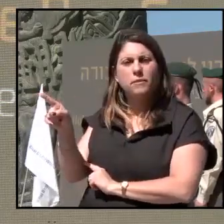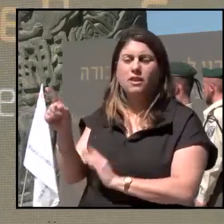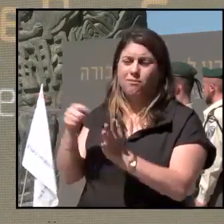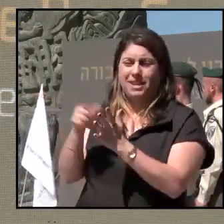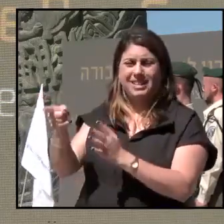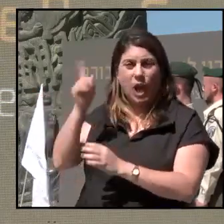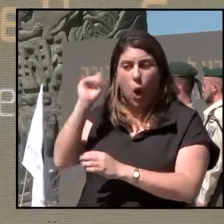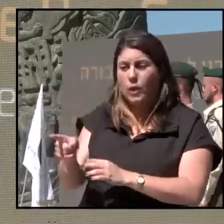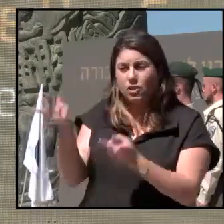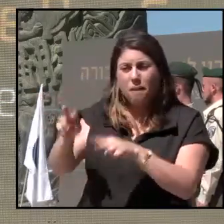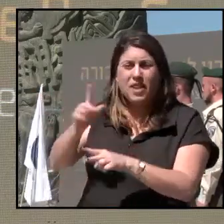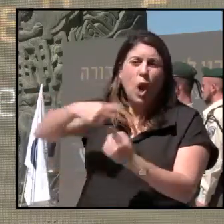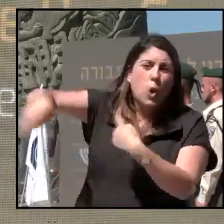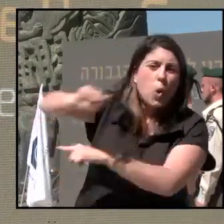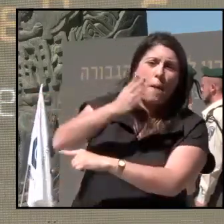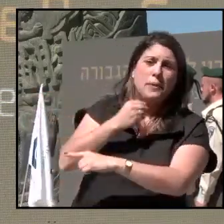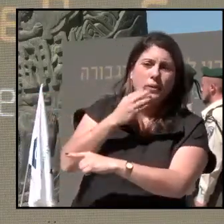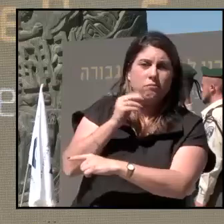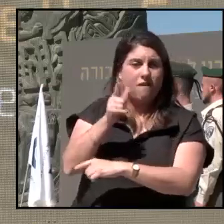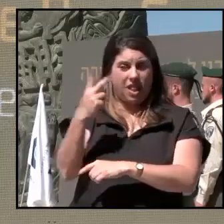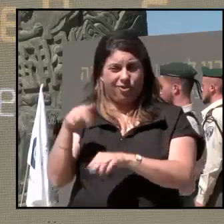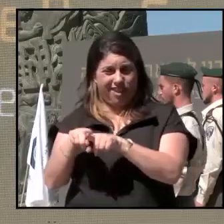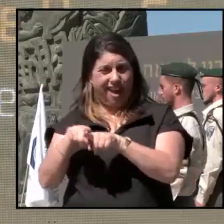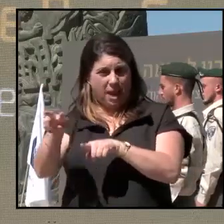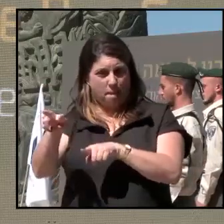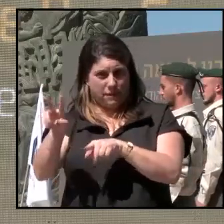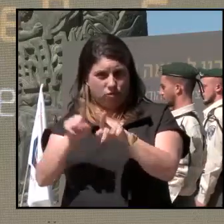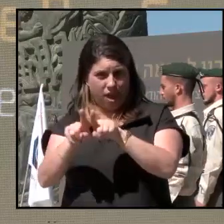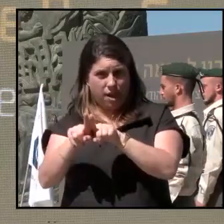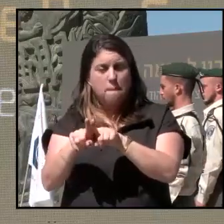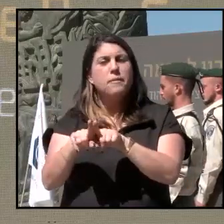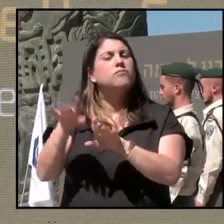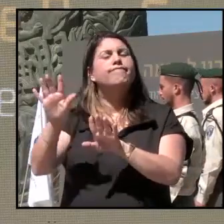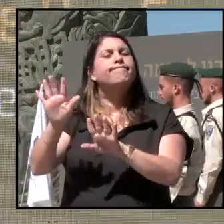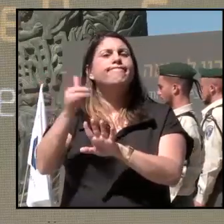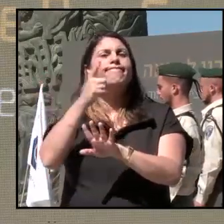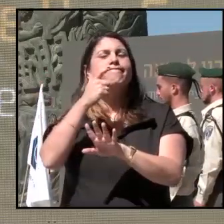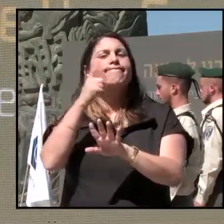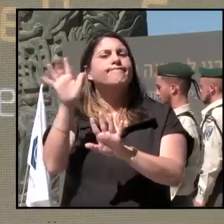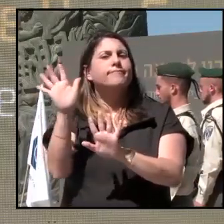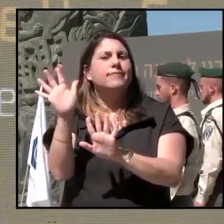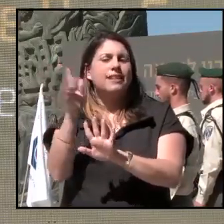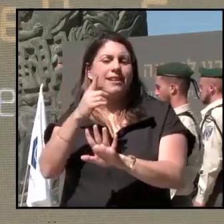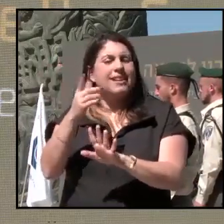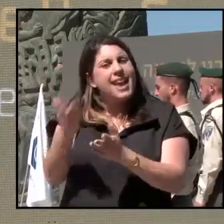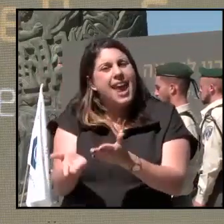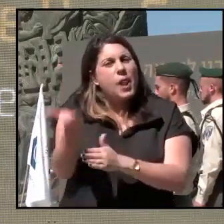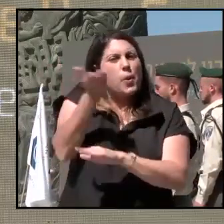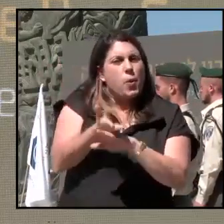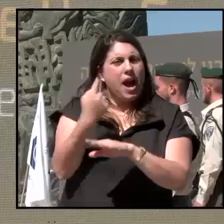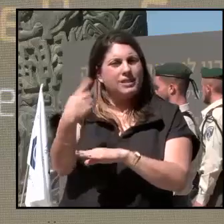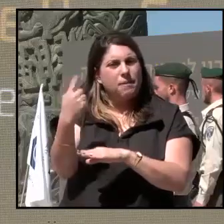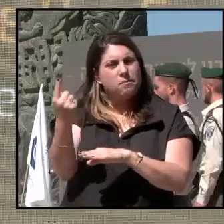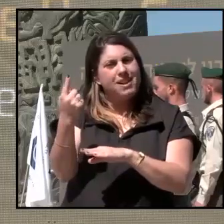עונש מוות על כולם. אבל האחים הללו העלו את עצמם לדרגת הקיום האנושית